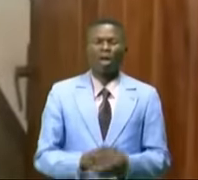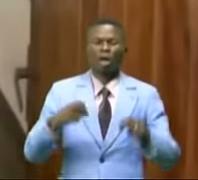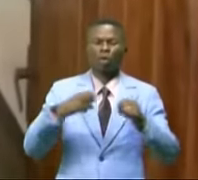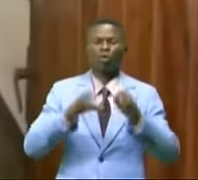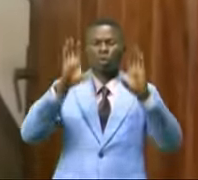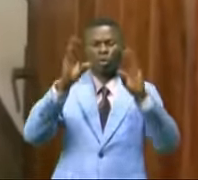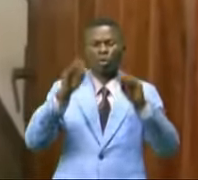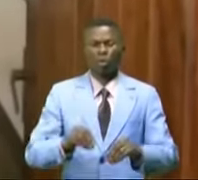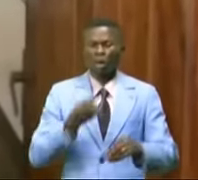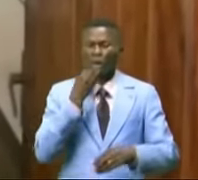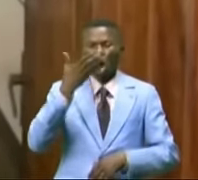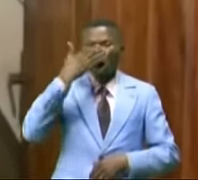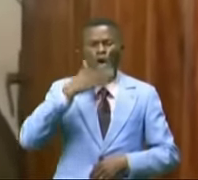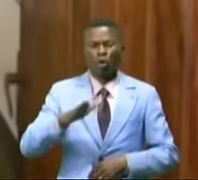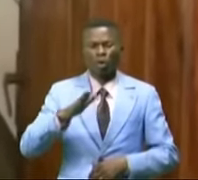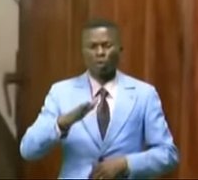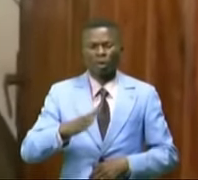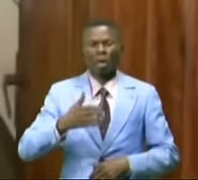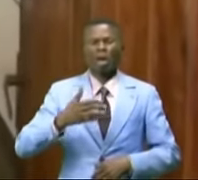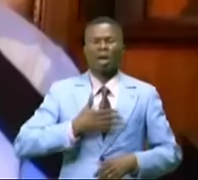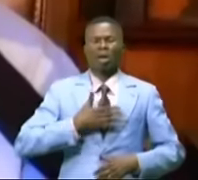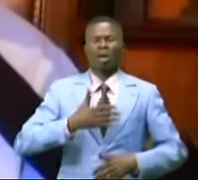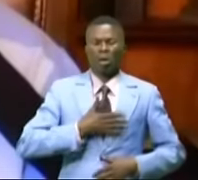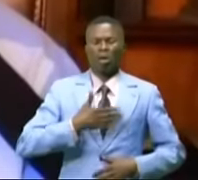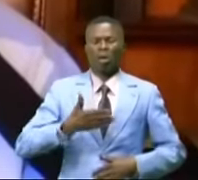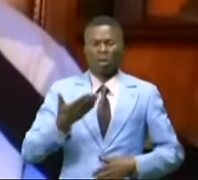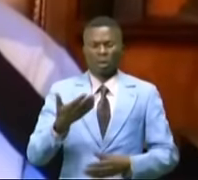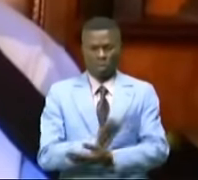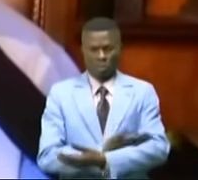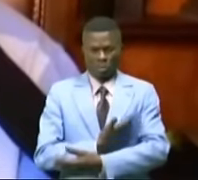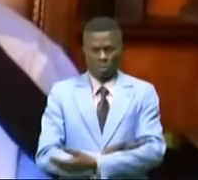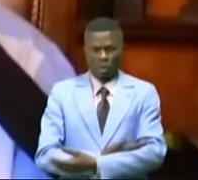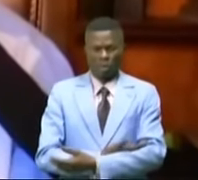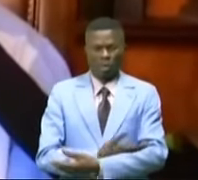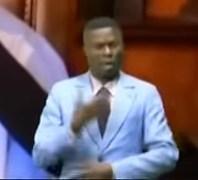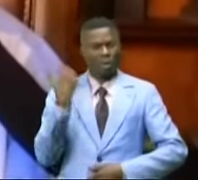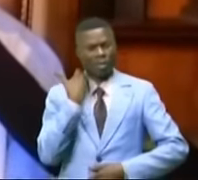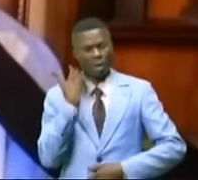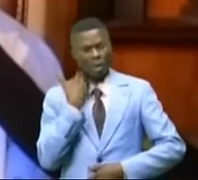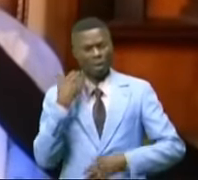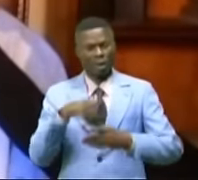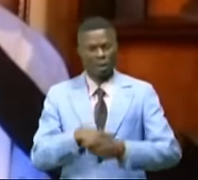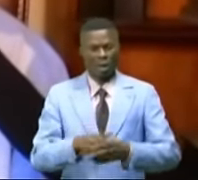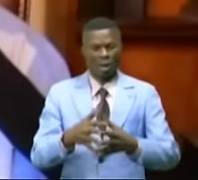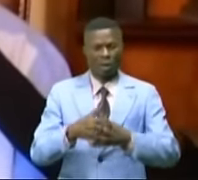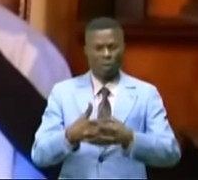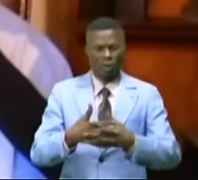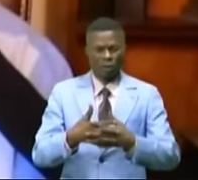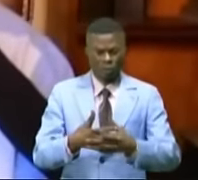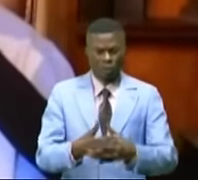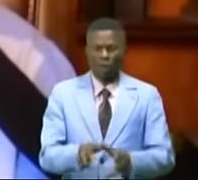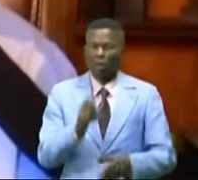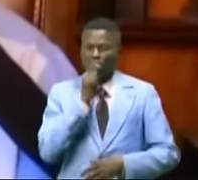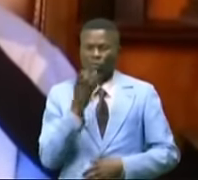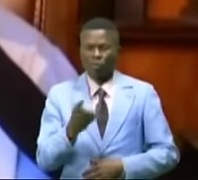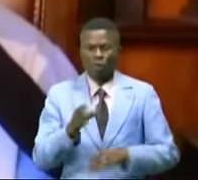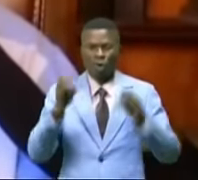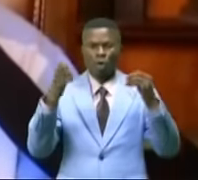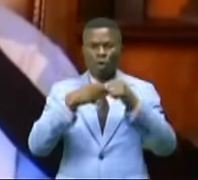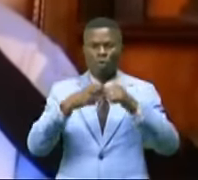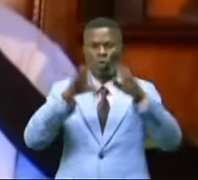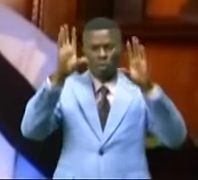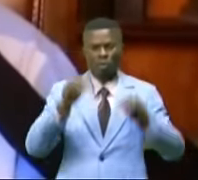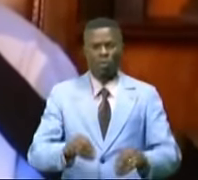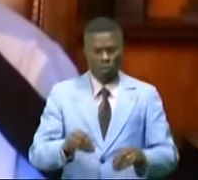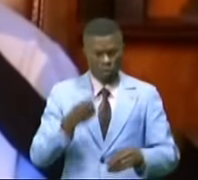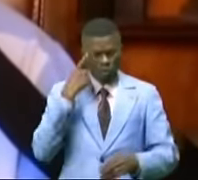Quelqu'un qui était par exemple sous oxygène, un enfant qui était dans une couveuse, quand il y a coupure du courant,